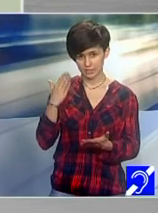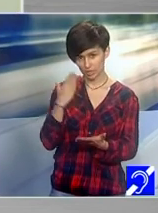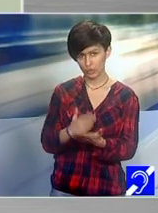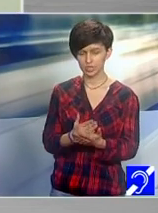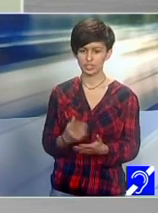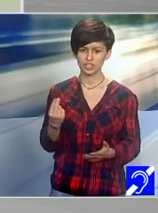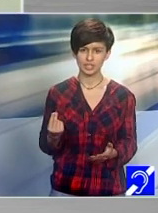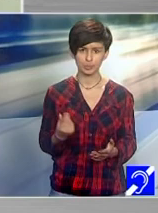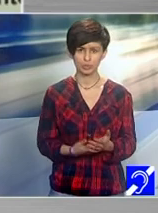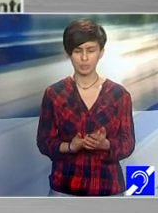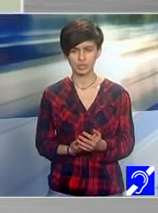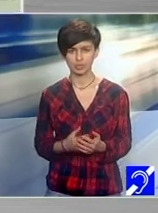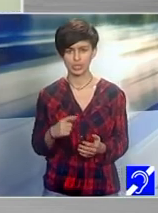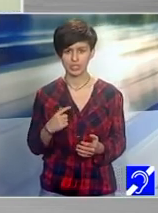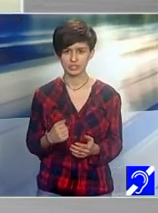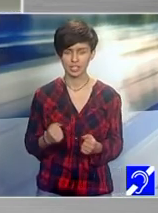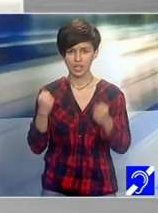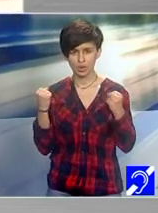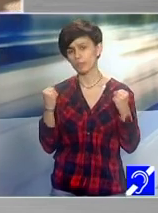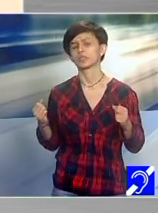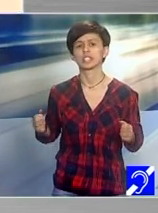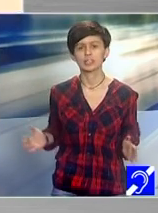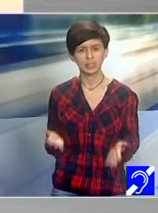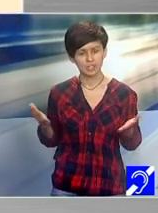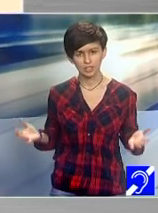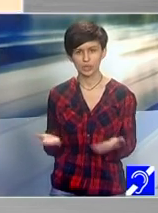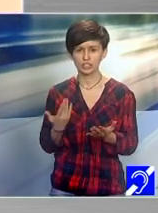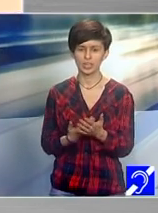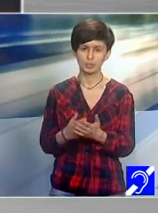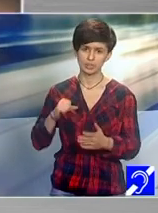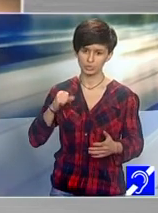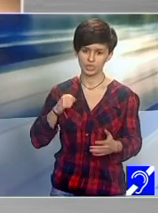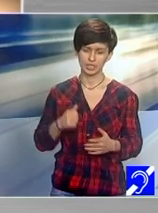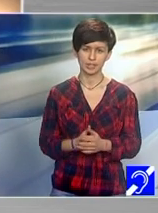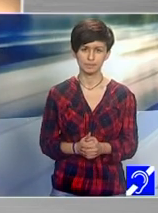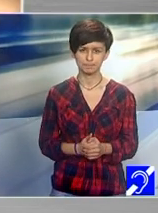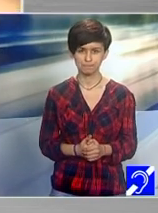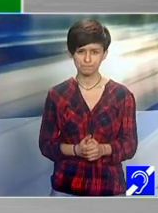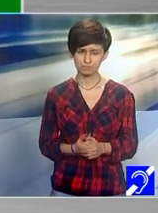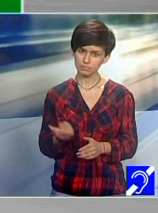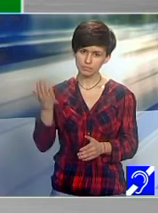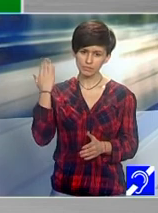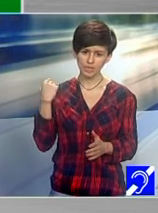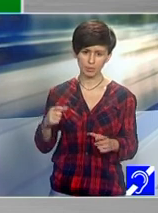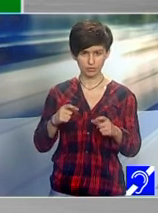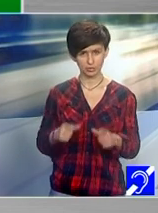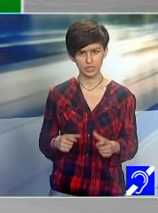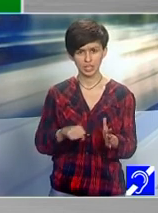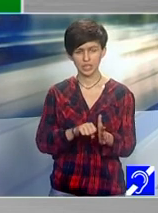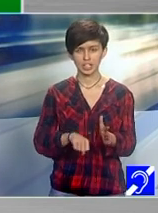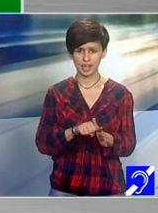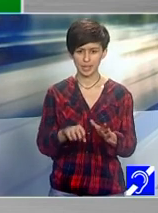înțeleaptă, pentru că este o puternică încurajare pentru tineri. Am avut în platou emisiunii Transilvania la